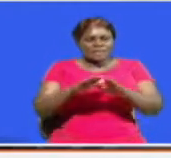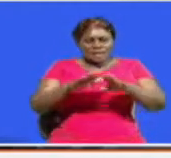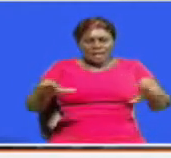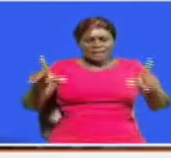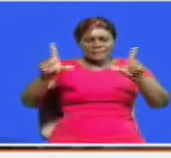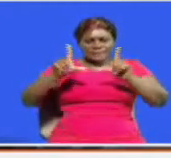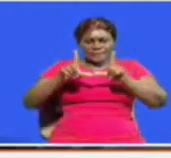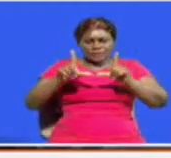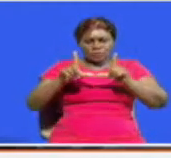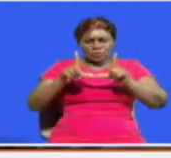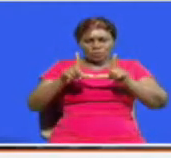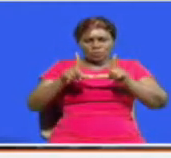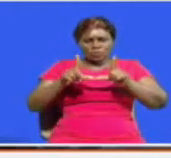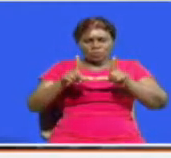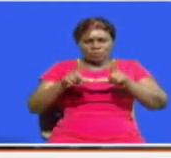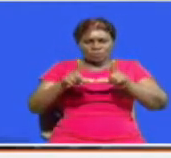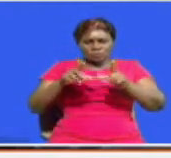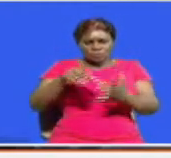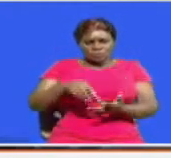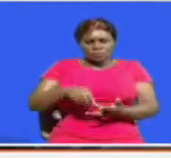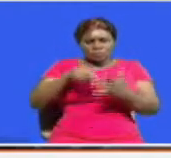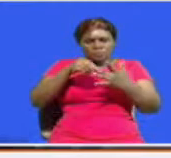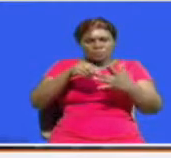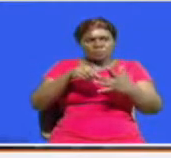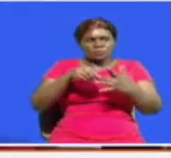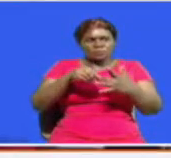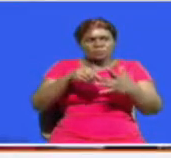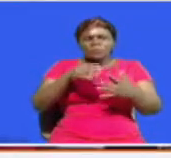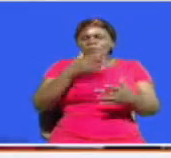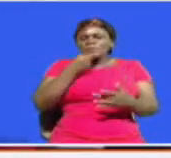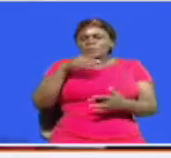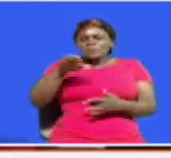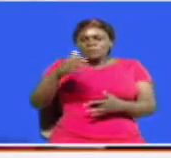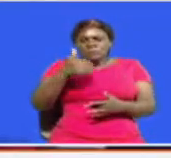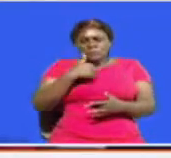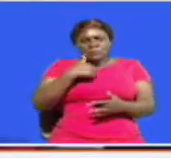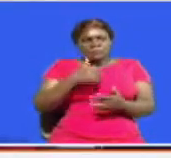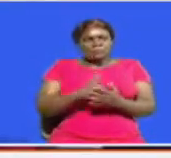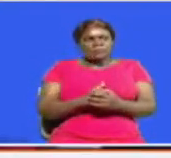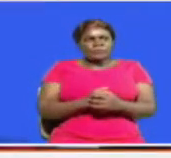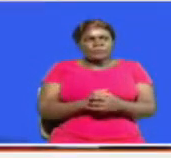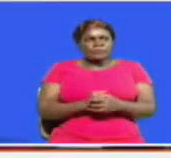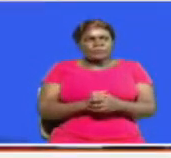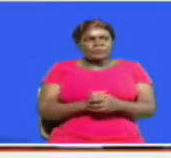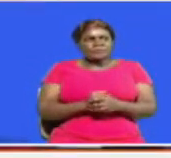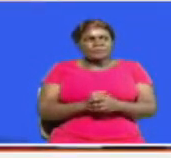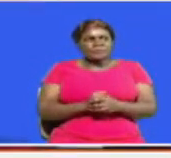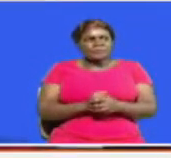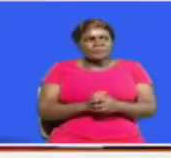title deeds zina sana sana hasa siko na wanaume.